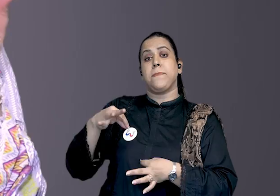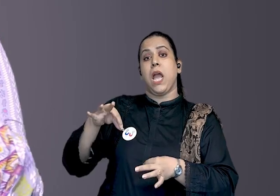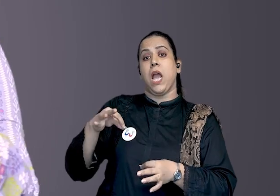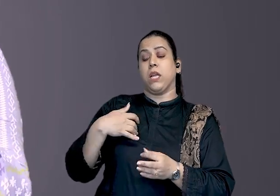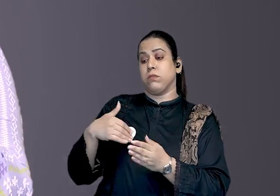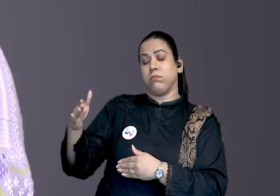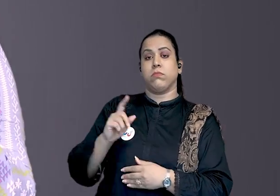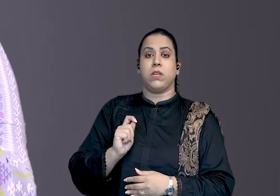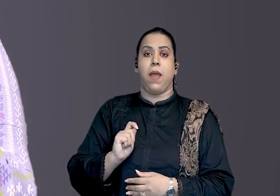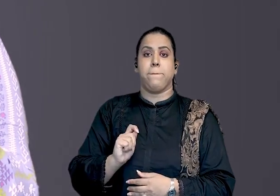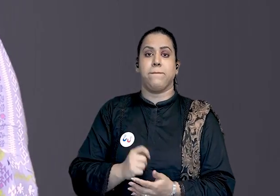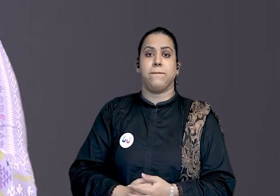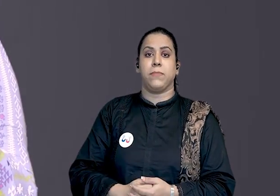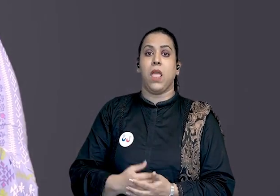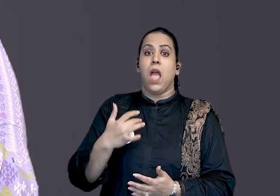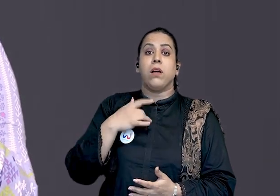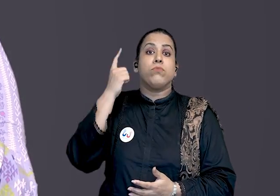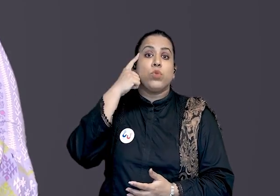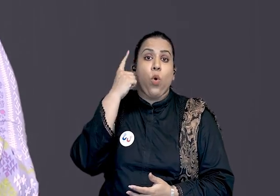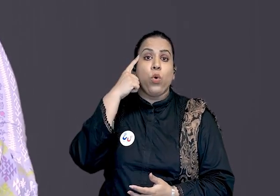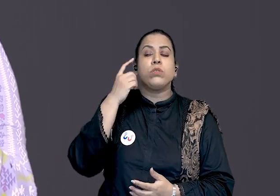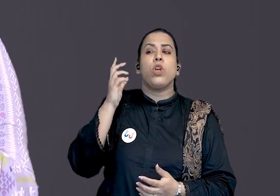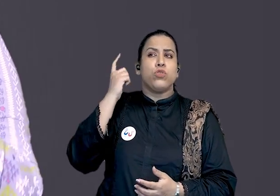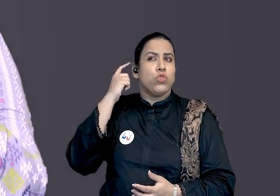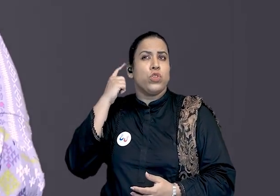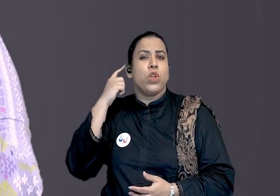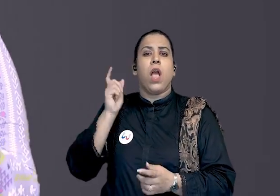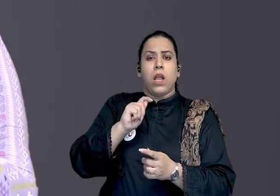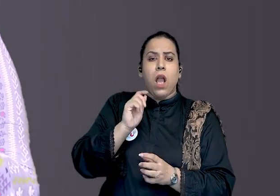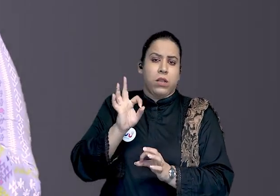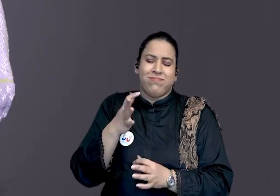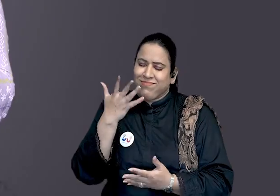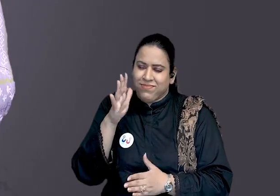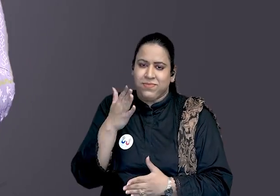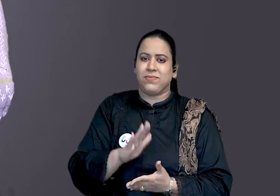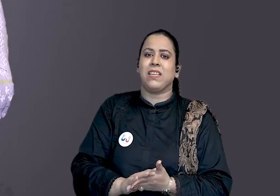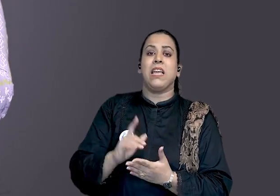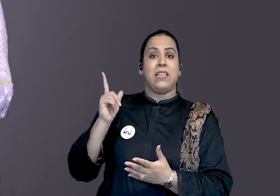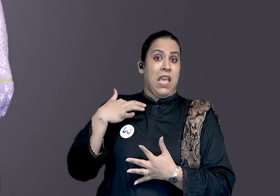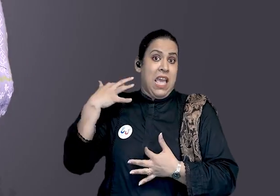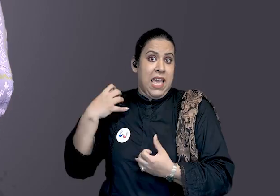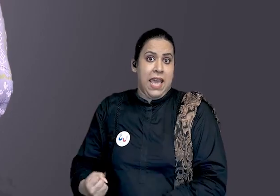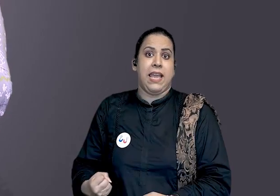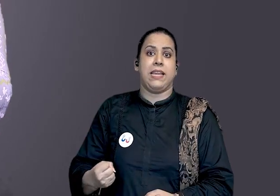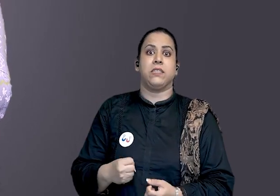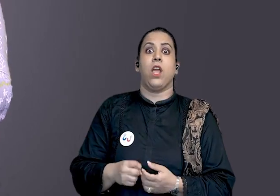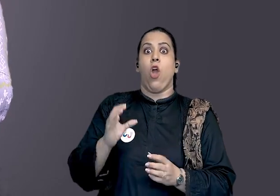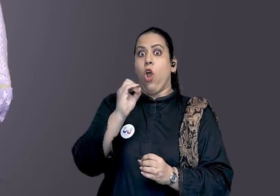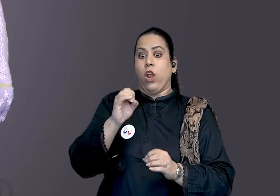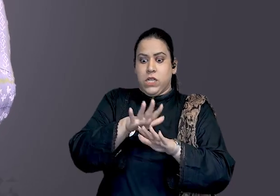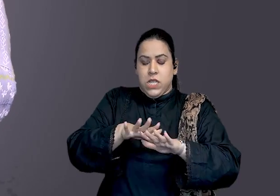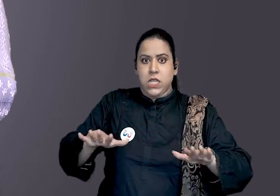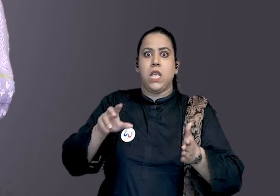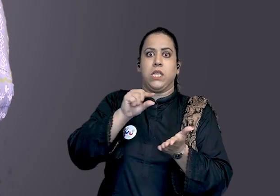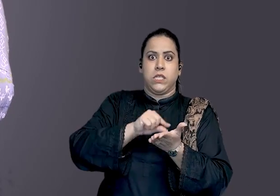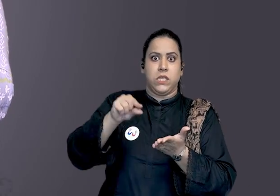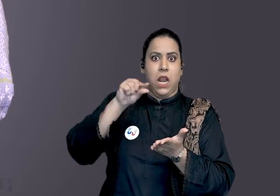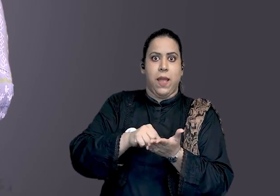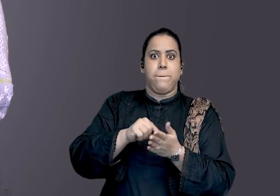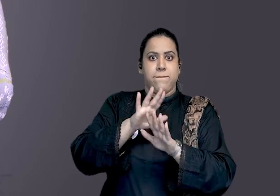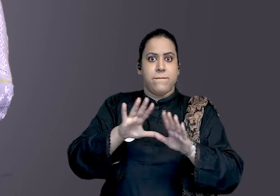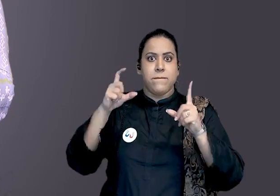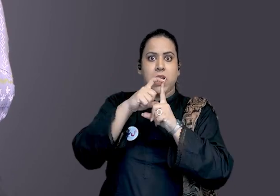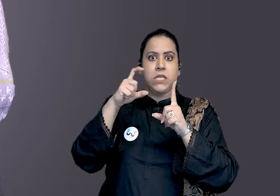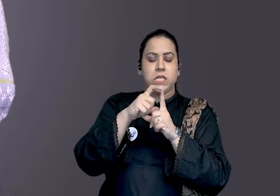سنی سنائی باتوں پہ ہوتا تھا، ایسا کچھ نہیں تھے. دے ہیڈ اے ویری آرگنائزڈ ڈسپلنڈ ایڈمنسٹریٹو سسٹم، اور اس